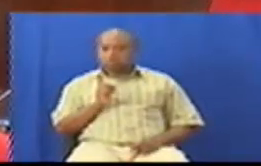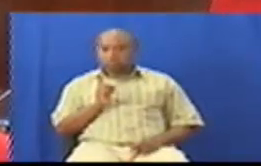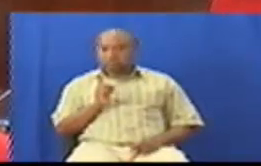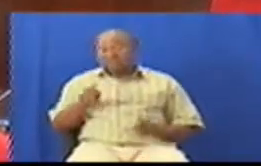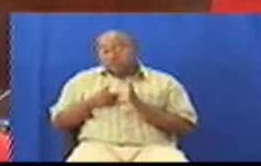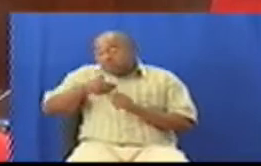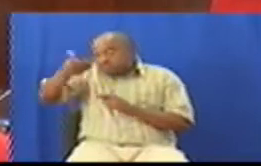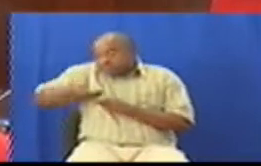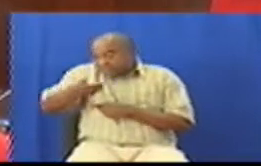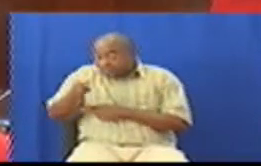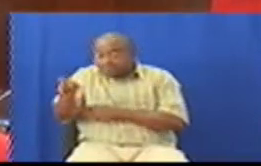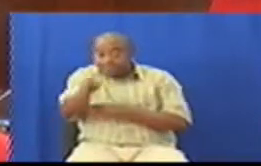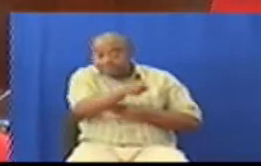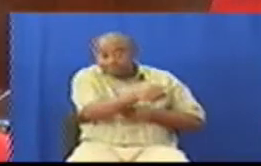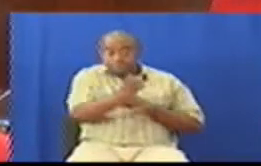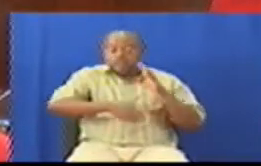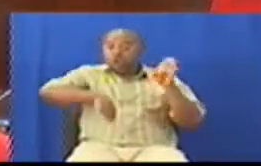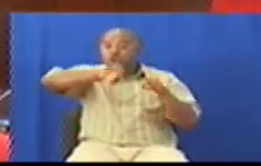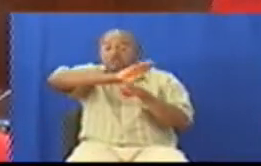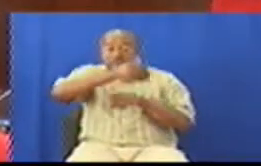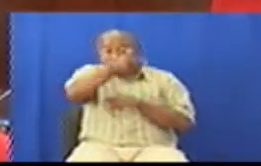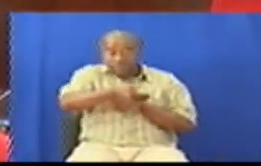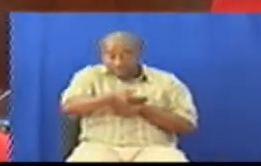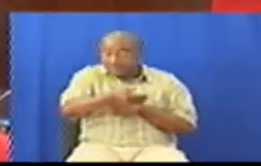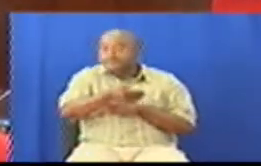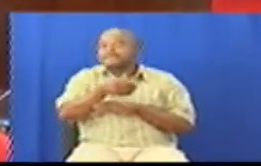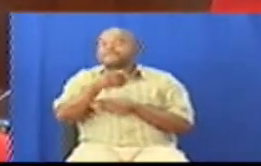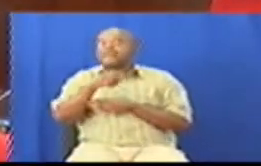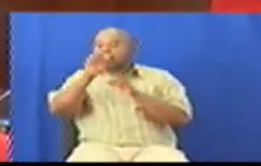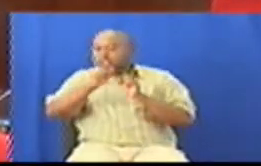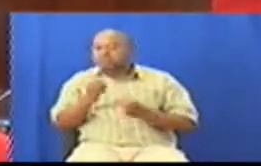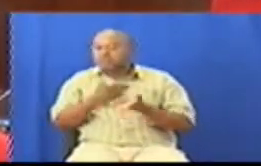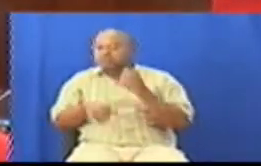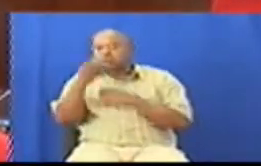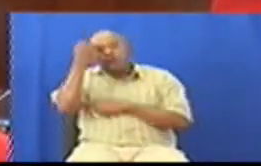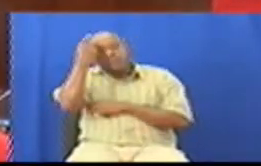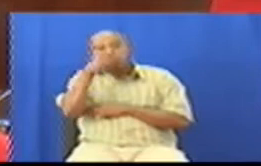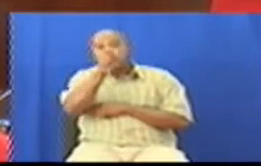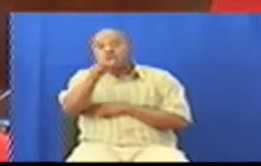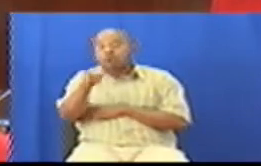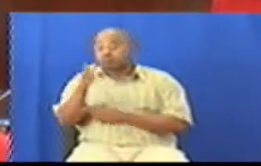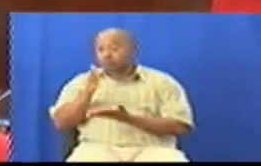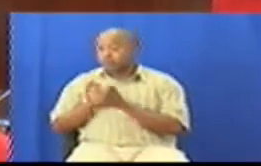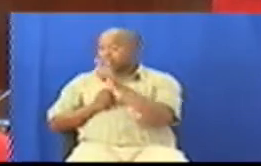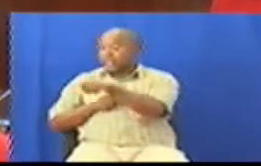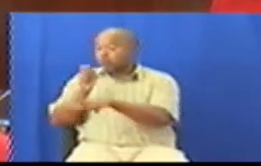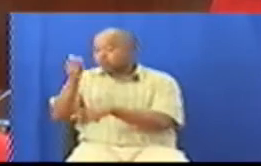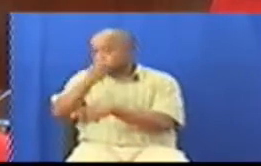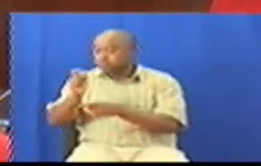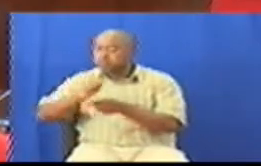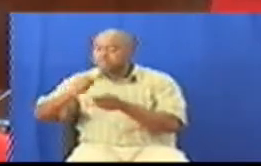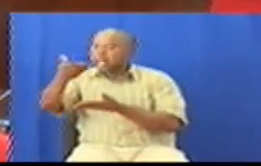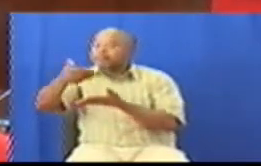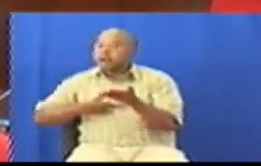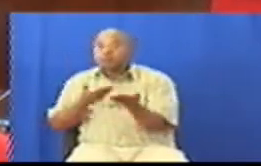kwetu, wenyeviti wa vijiji na mikutano ya vijiji, iwatambue hawa wananchi kama kweli ni Watanzania, wapewe barua ili